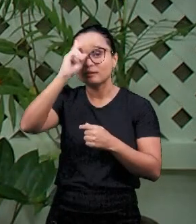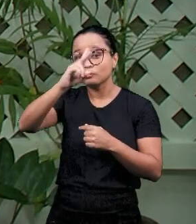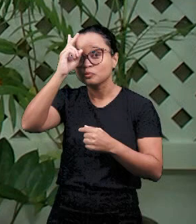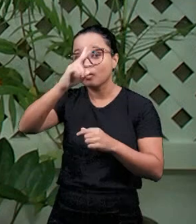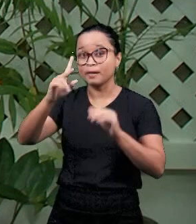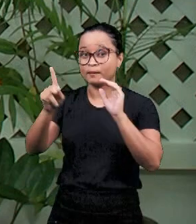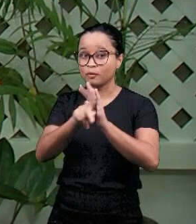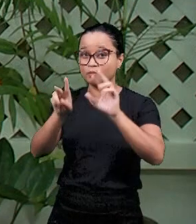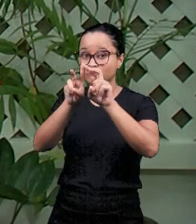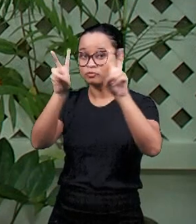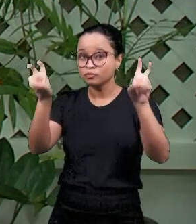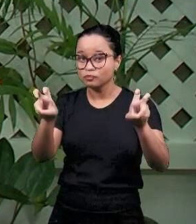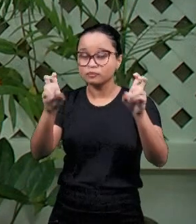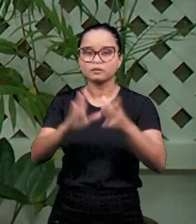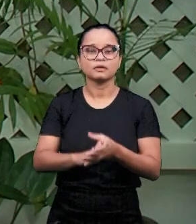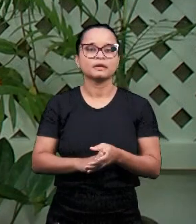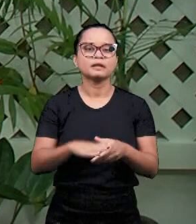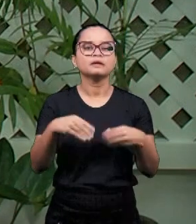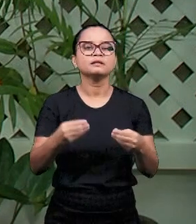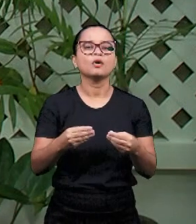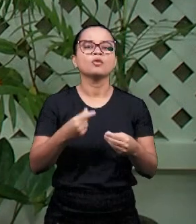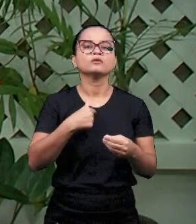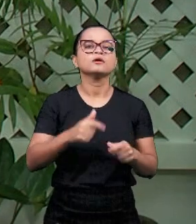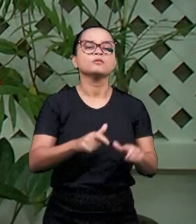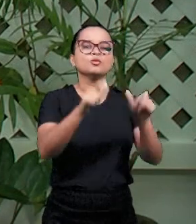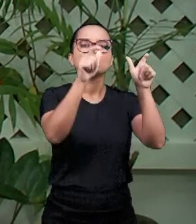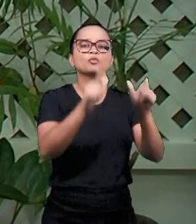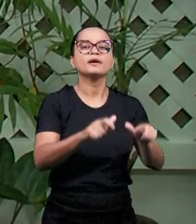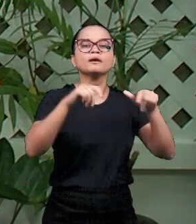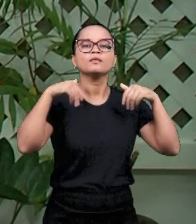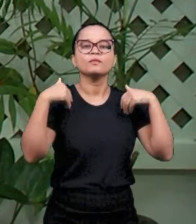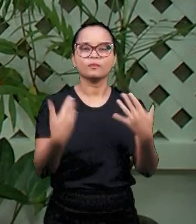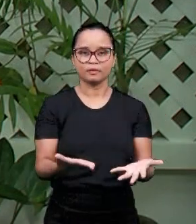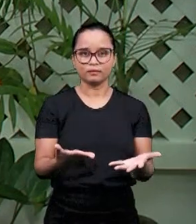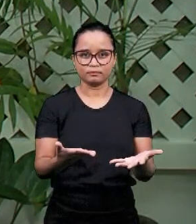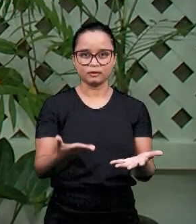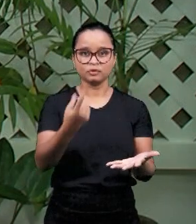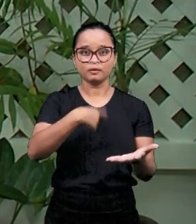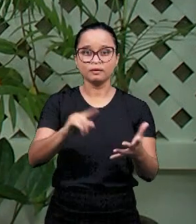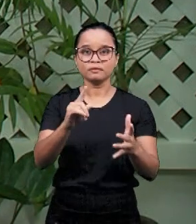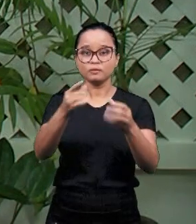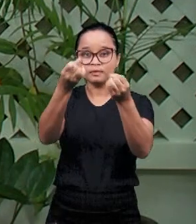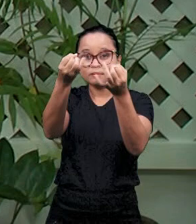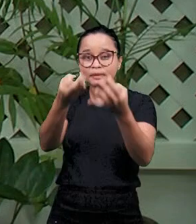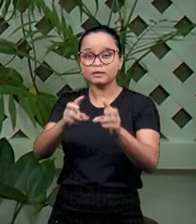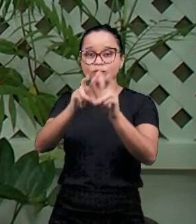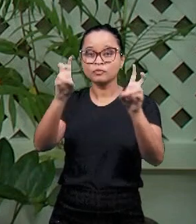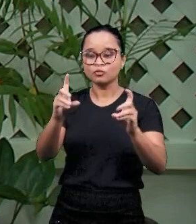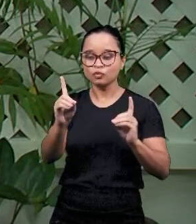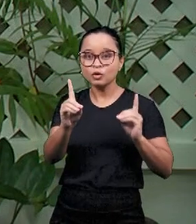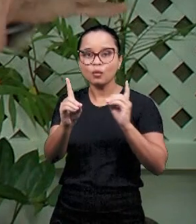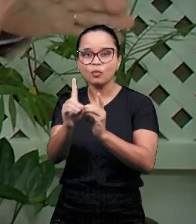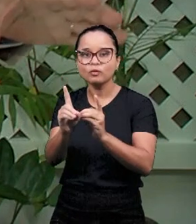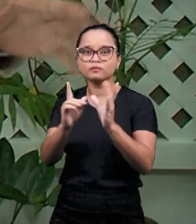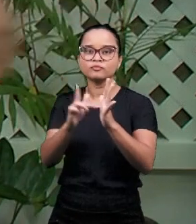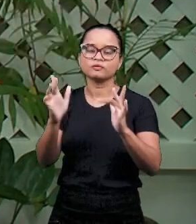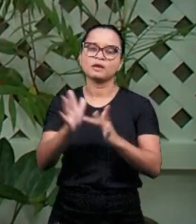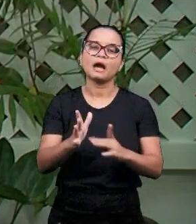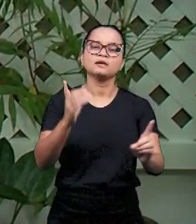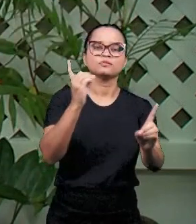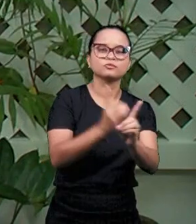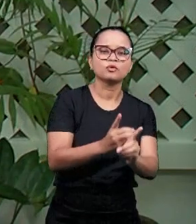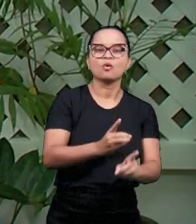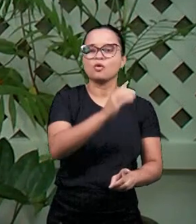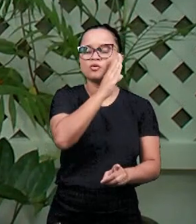du sujet. Où nous nous trouvons? Nous sommes en train de parler sur les rencontres de Jésus. Jésus s'est